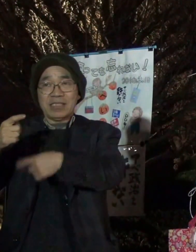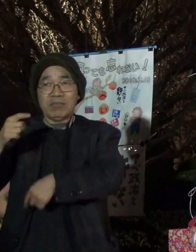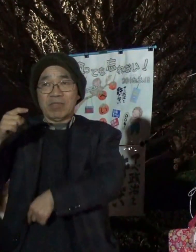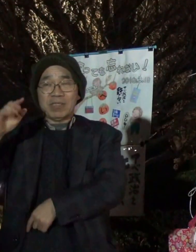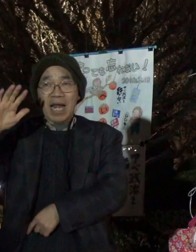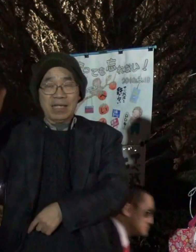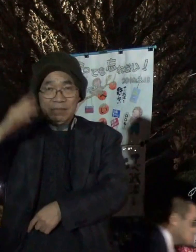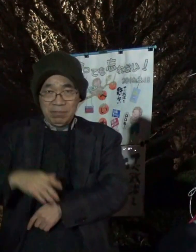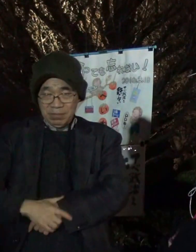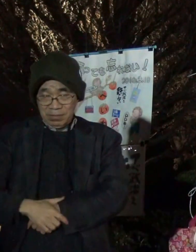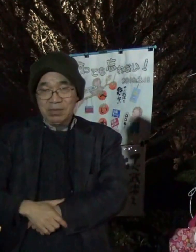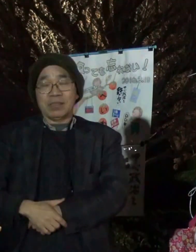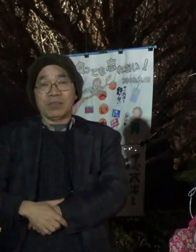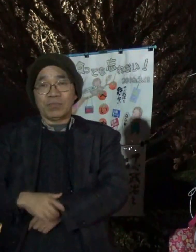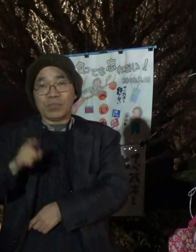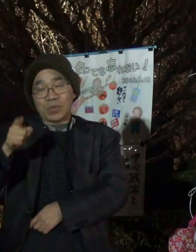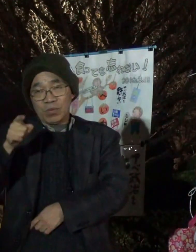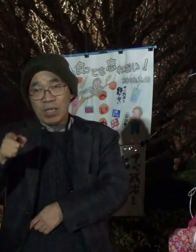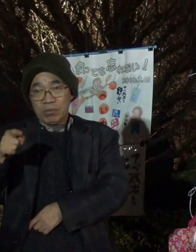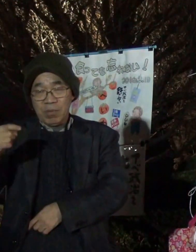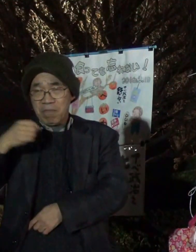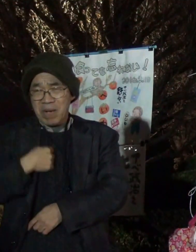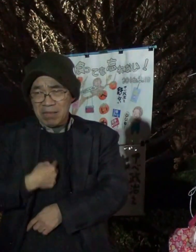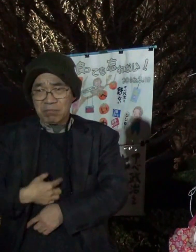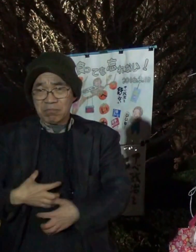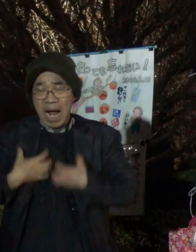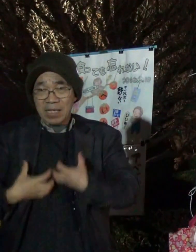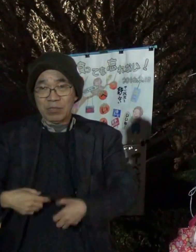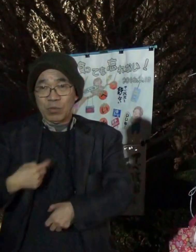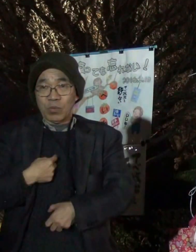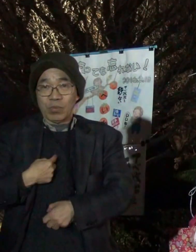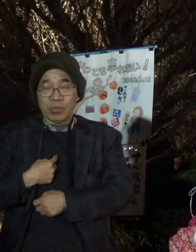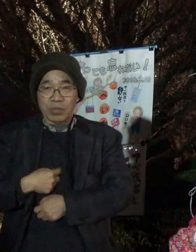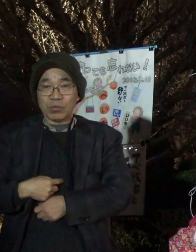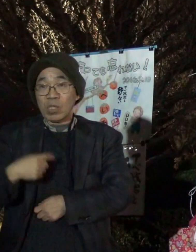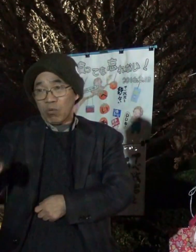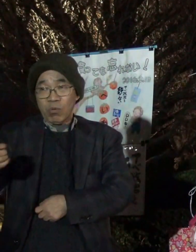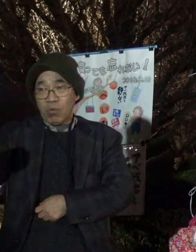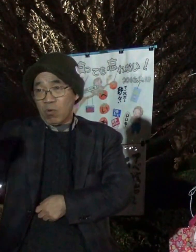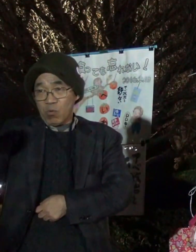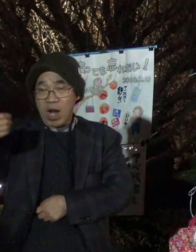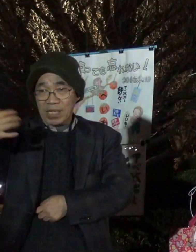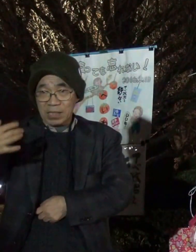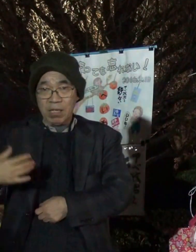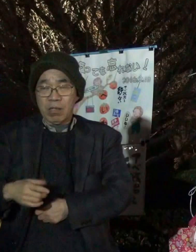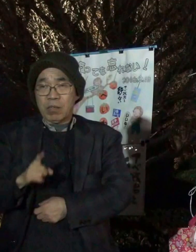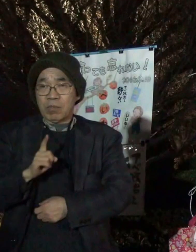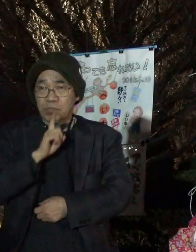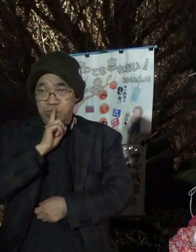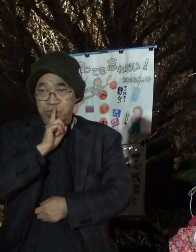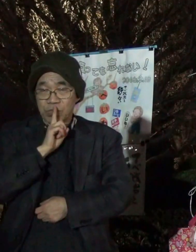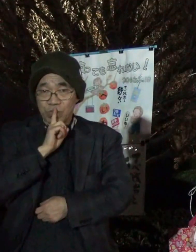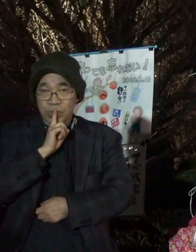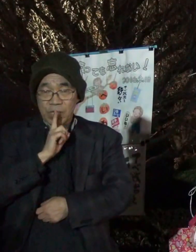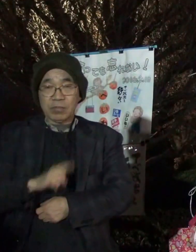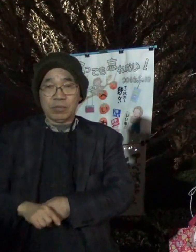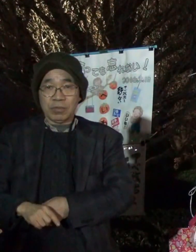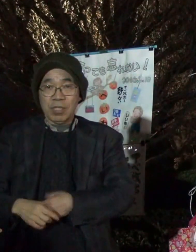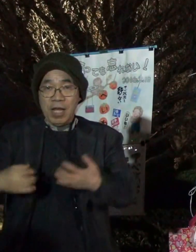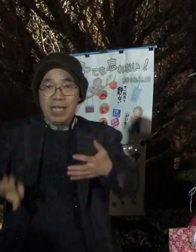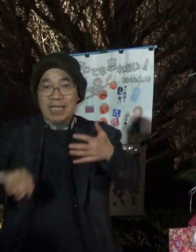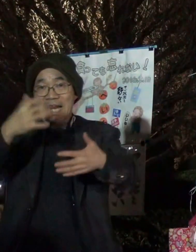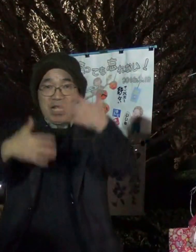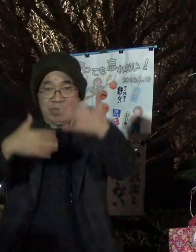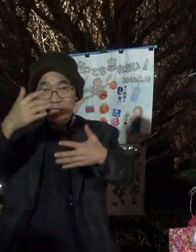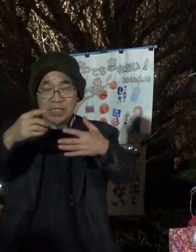のは、そんなこと言われて黙ってるテレビ局です。首相と飯食ってる場合じゃないで